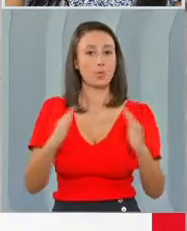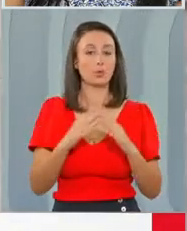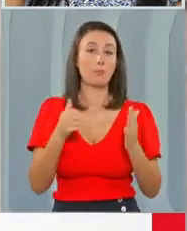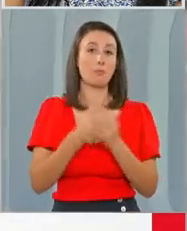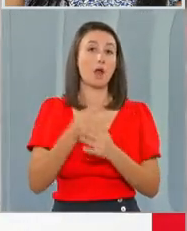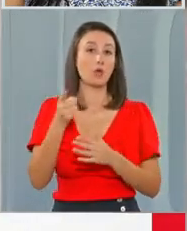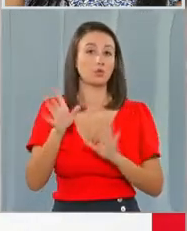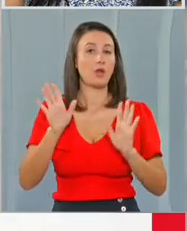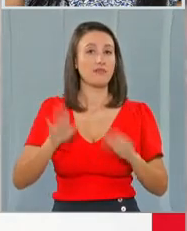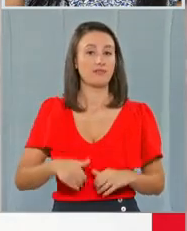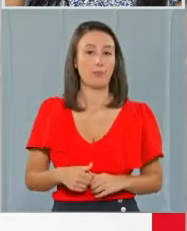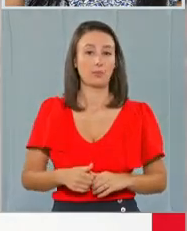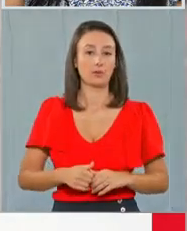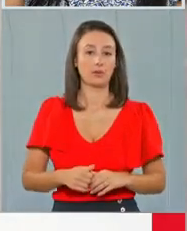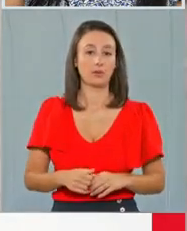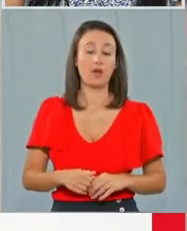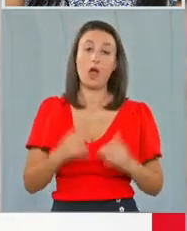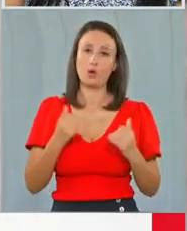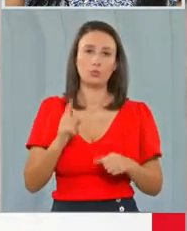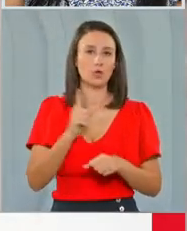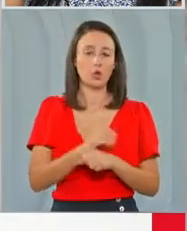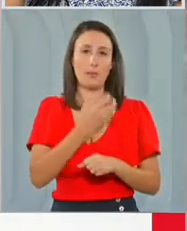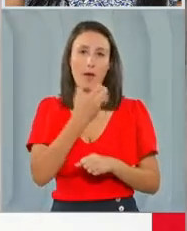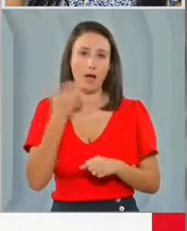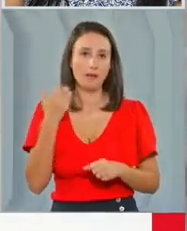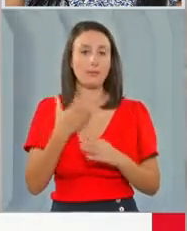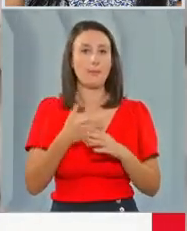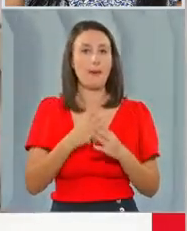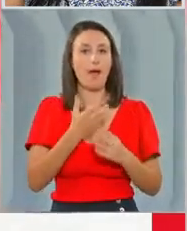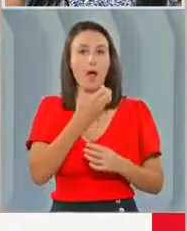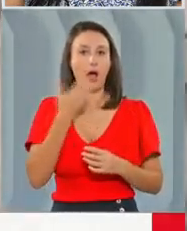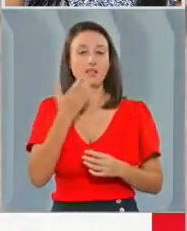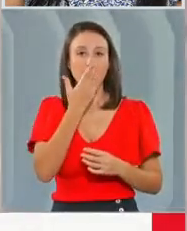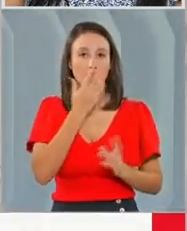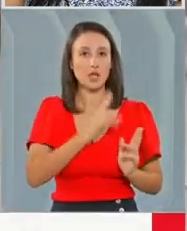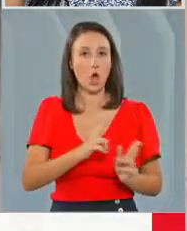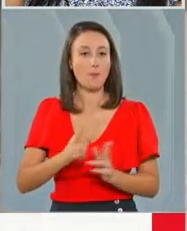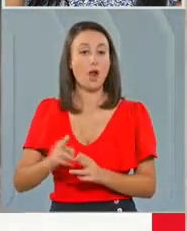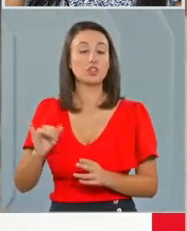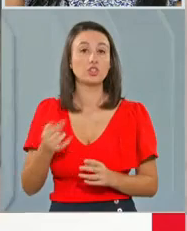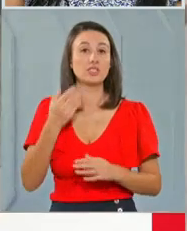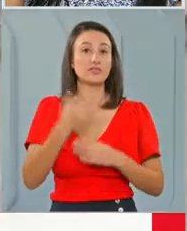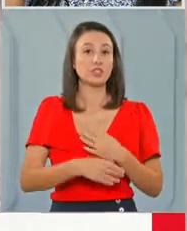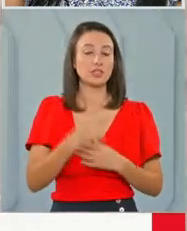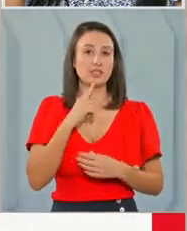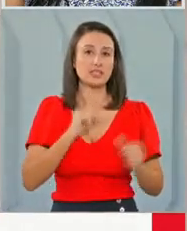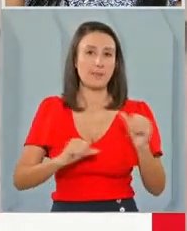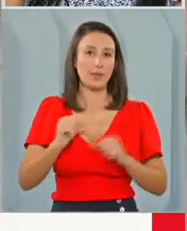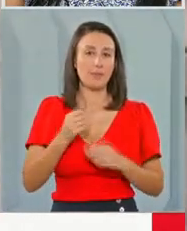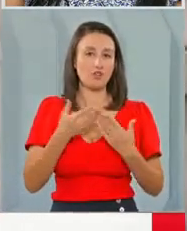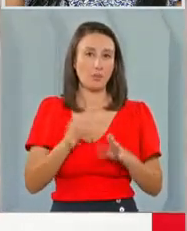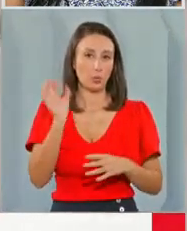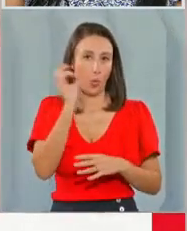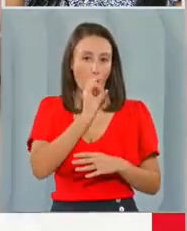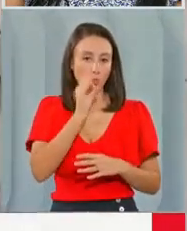până atunci mai avem deocamdată, este tot mai cald, chiar mult mai cald decât în mod normal și iată, la sfârșit de septembrie, început de octombrie,